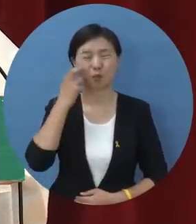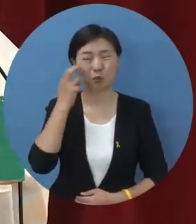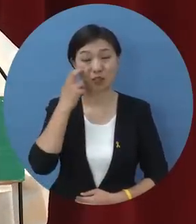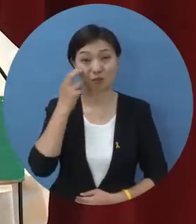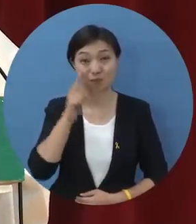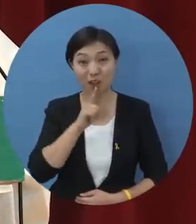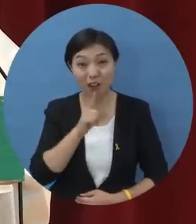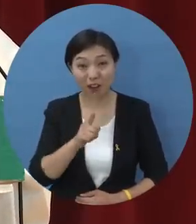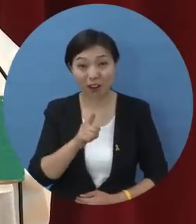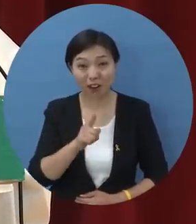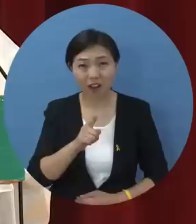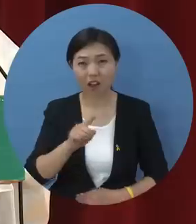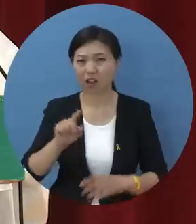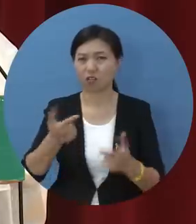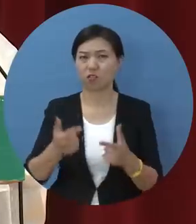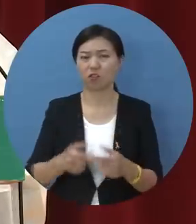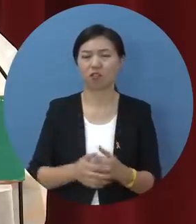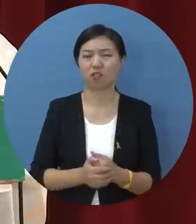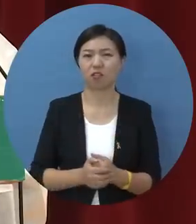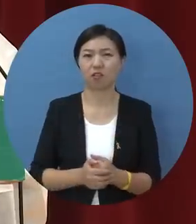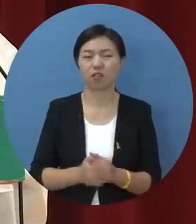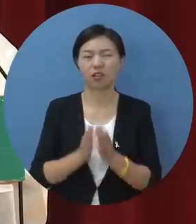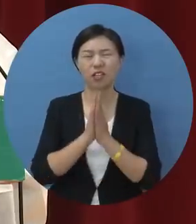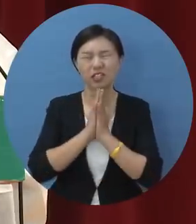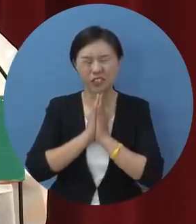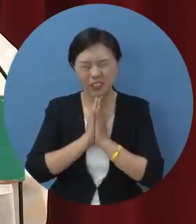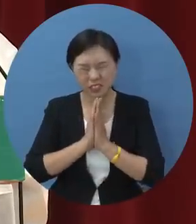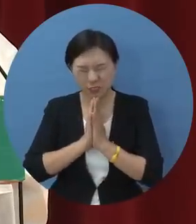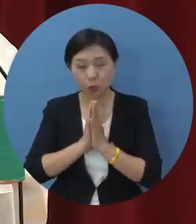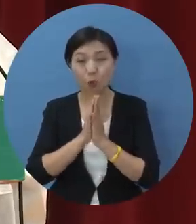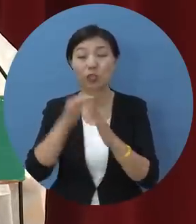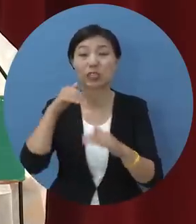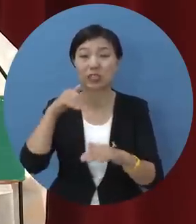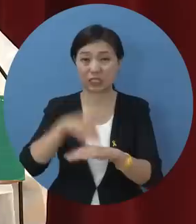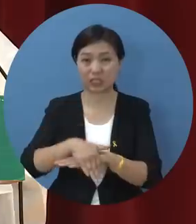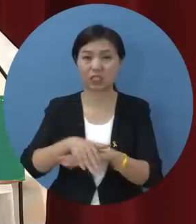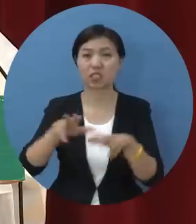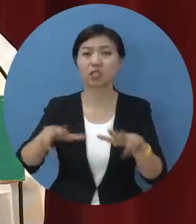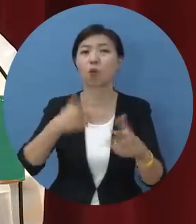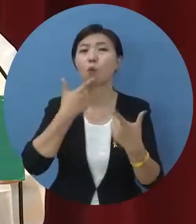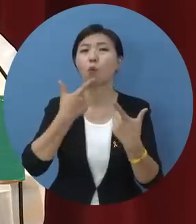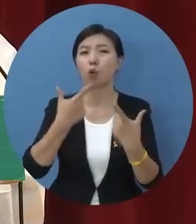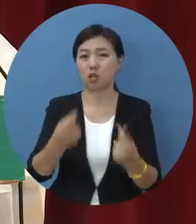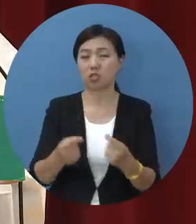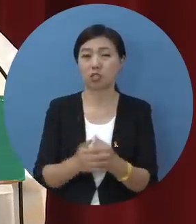스님이 농담하는 것 같아요? 기도를 이렇게 해야 지금